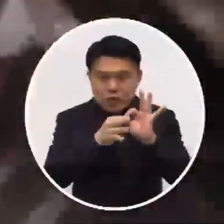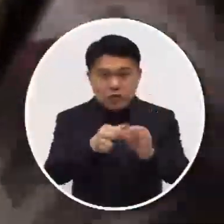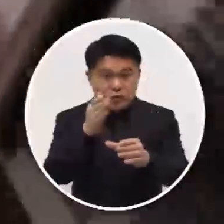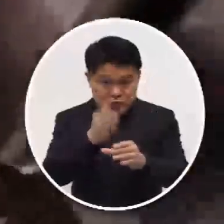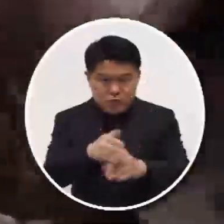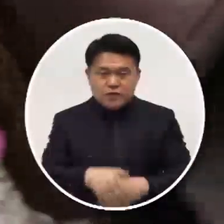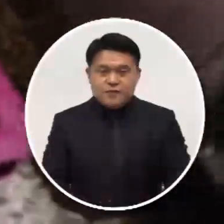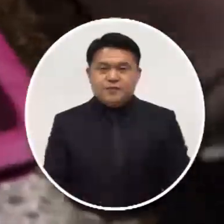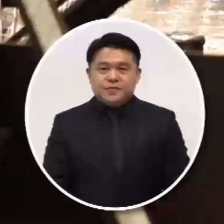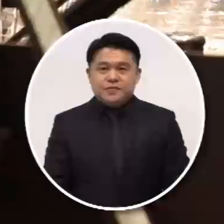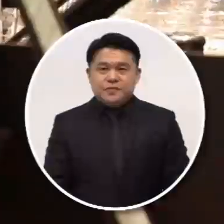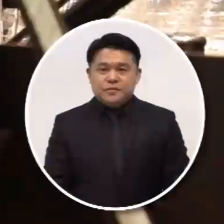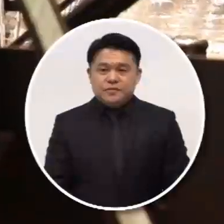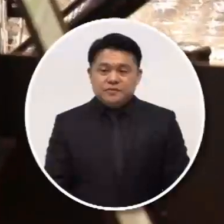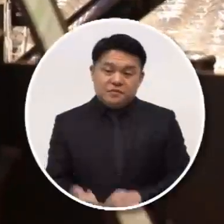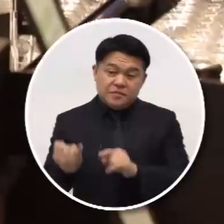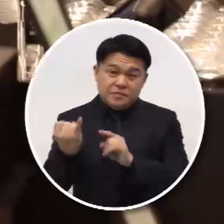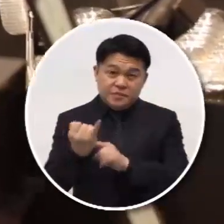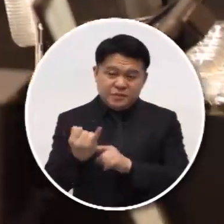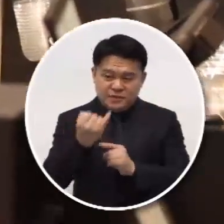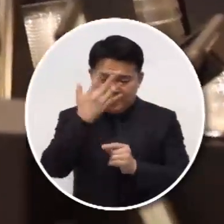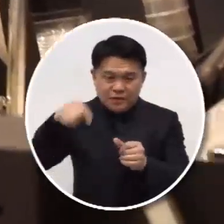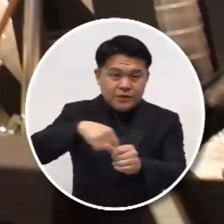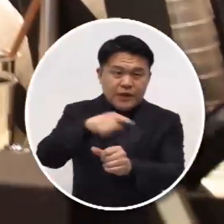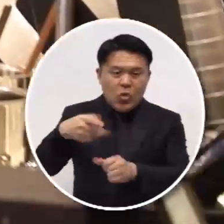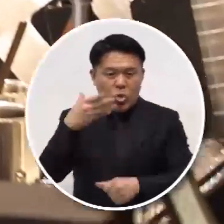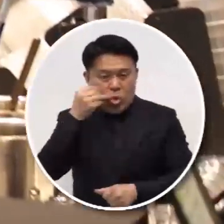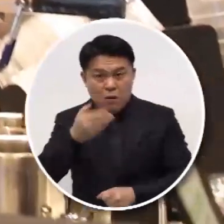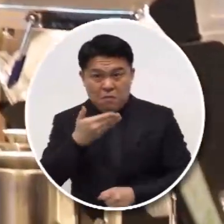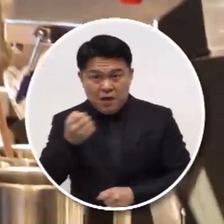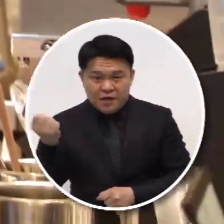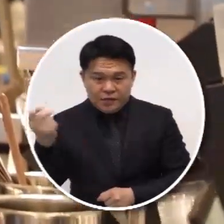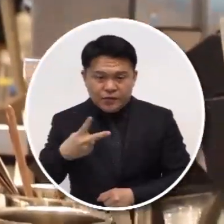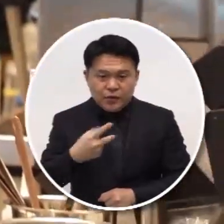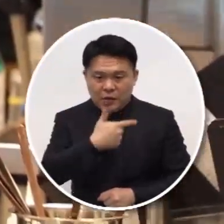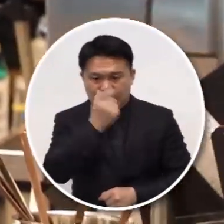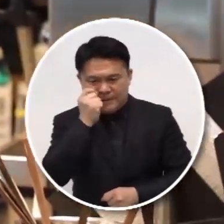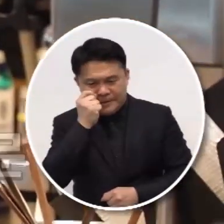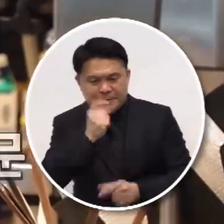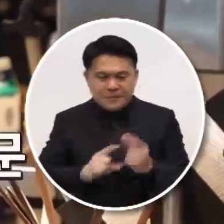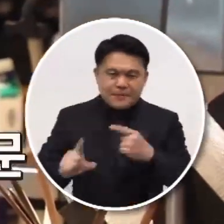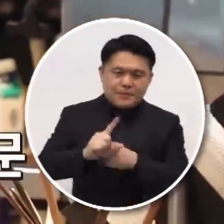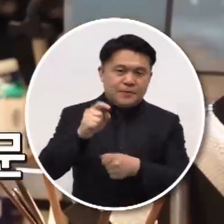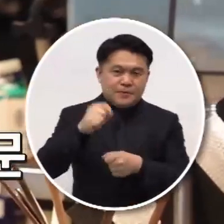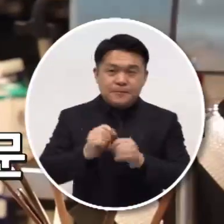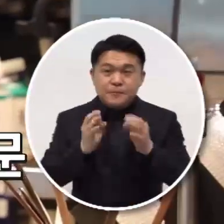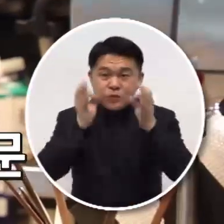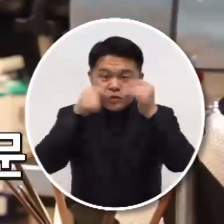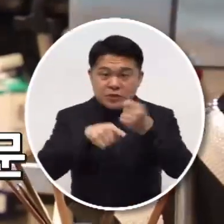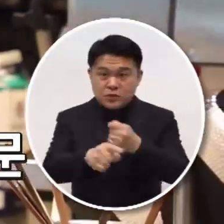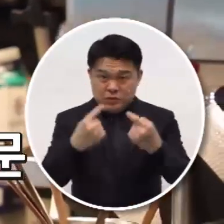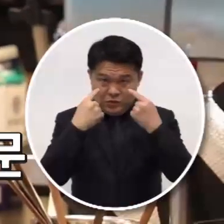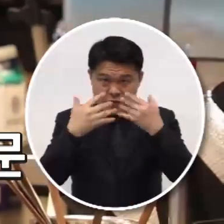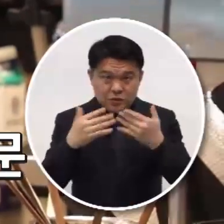진행형입니다. 그녀가 낯선 환경에 적응하고 부족함을 채우기 위해 노력한 이유는